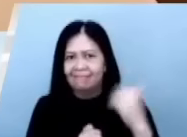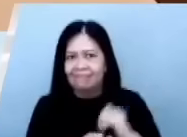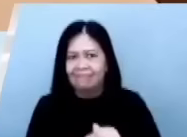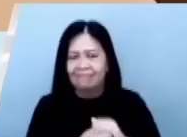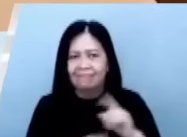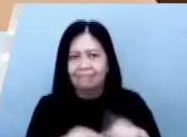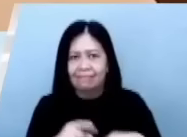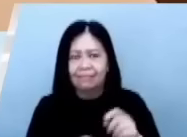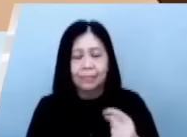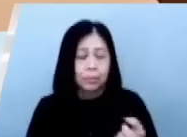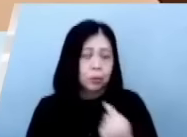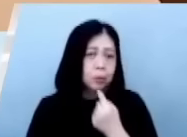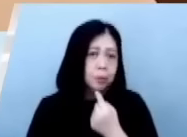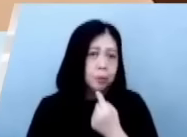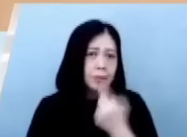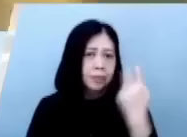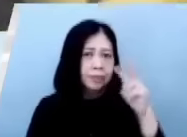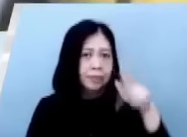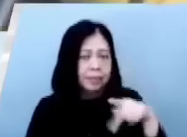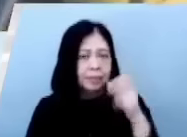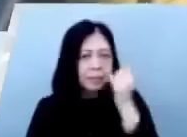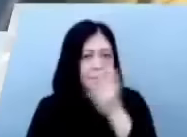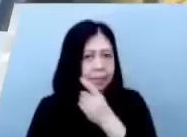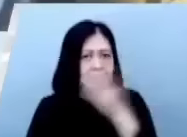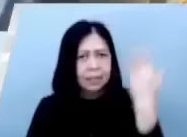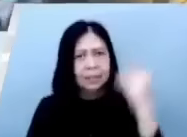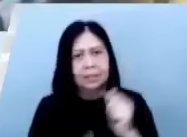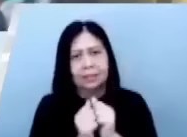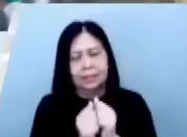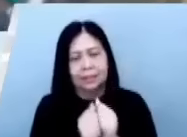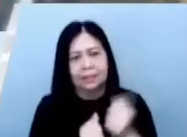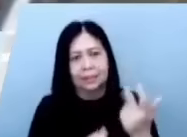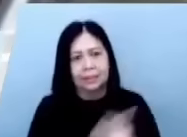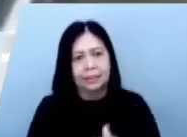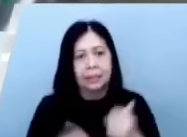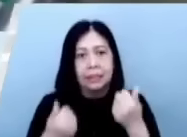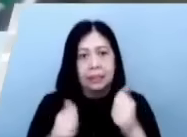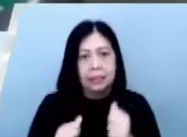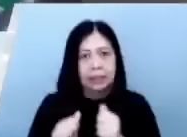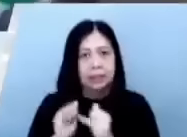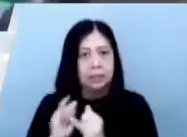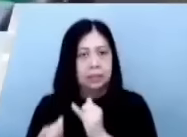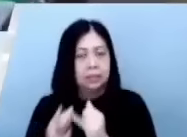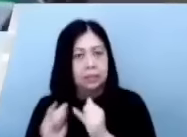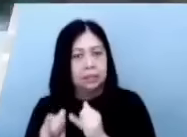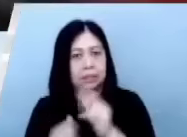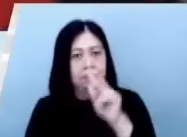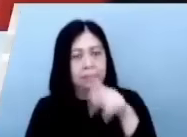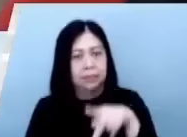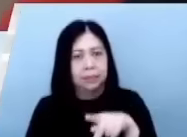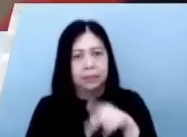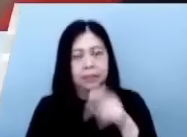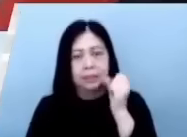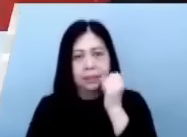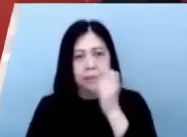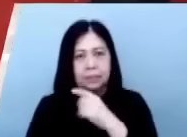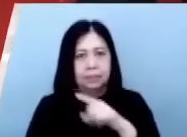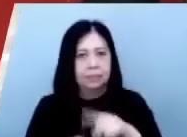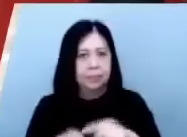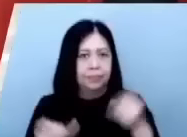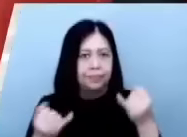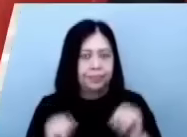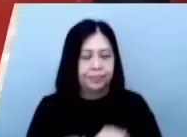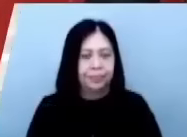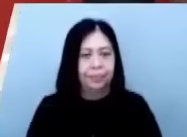ko siya kasi dati marati kami magkasama. Sinusubukan pa naming kunin ang panig ng bise tungkol dito. Para sa GMA